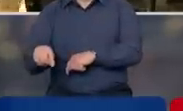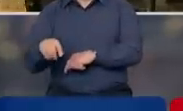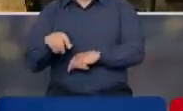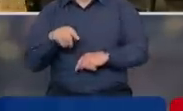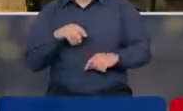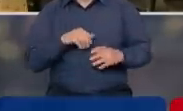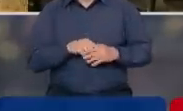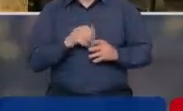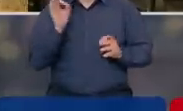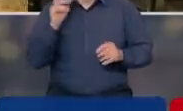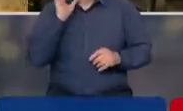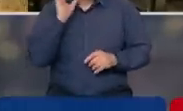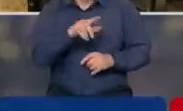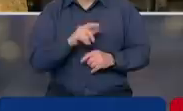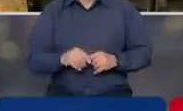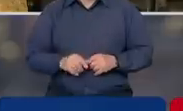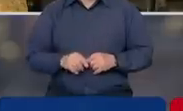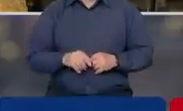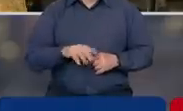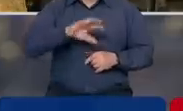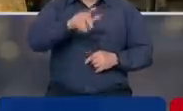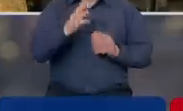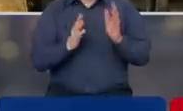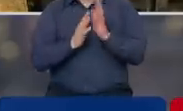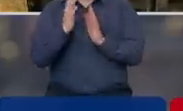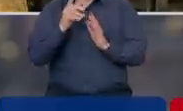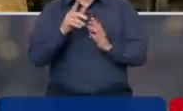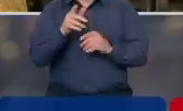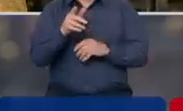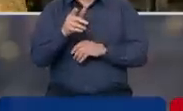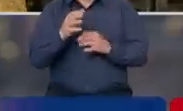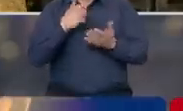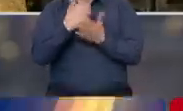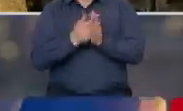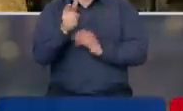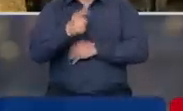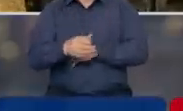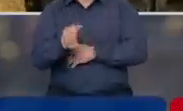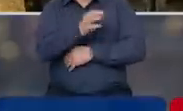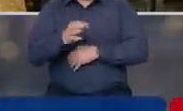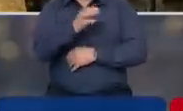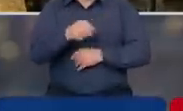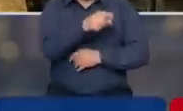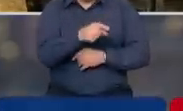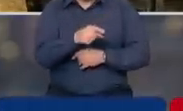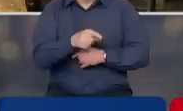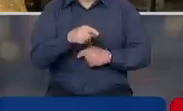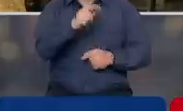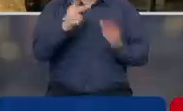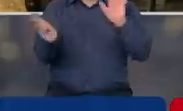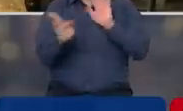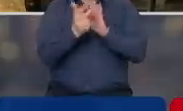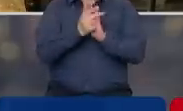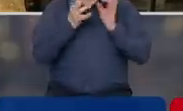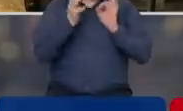tą kompanię gaśnicą z pobliskiego województwa warmińsko-mazurskiego w ilości osiemnastu pojazdów